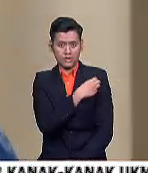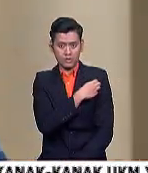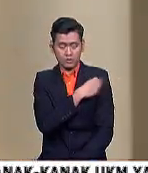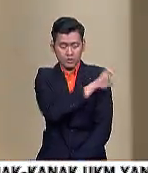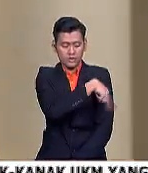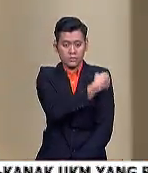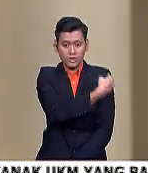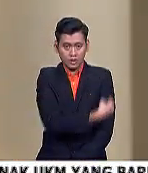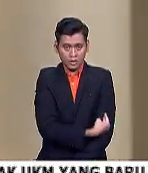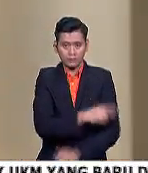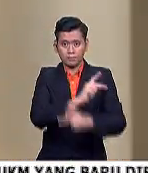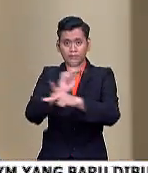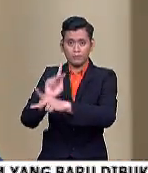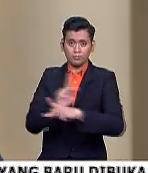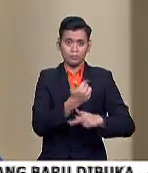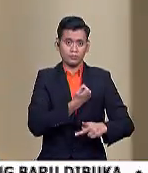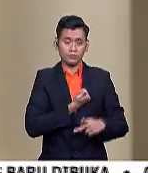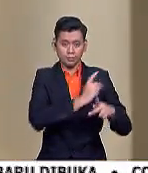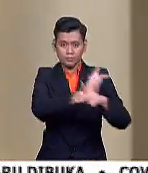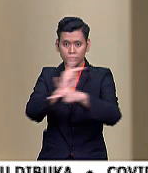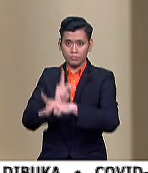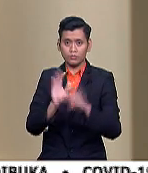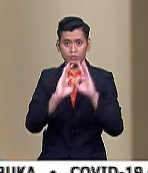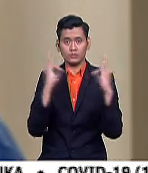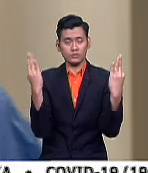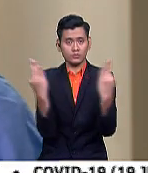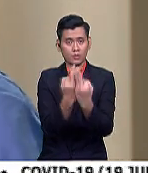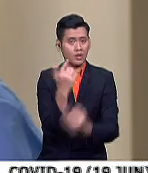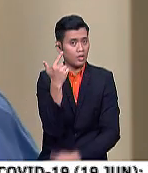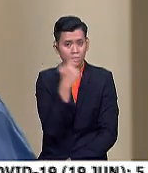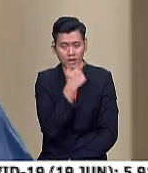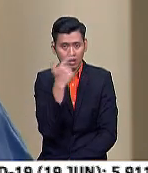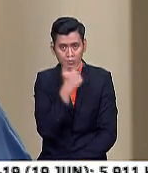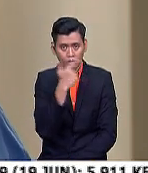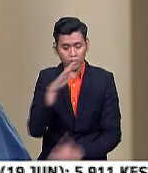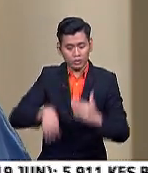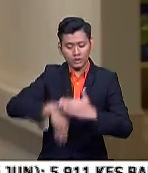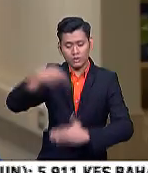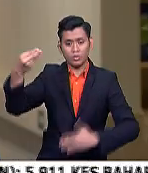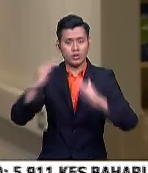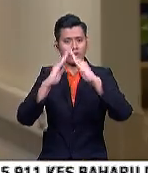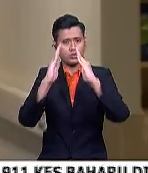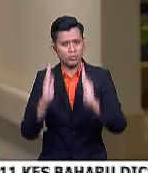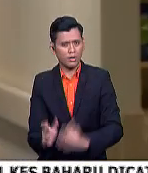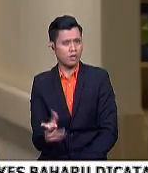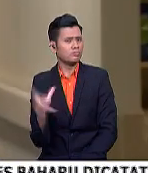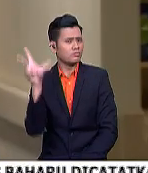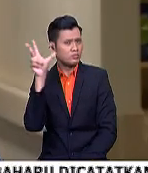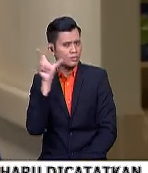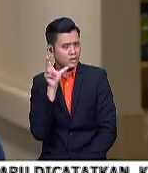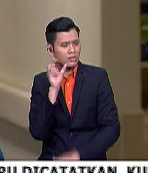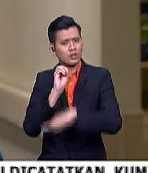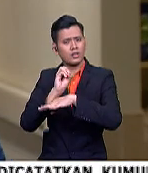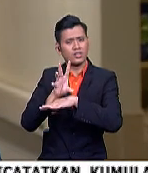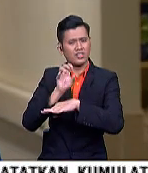Jaga diri, jaga keluarga. Duduk di rumah, jangan ke mana-mana. Pesanan itu mungkin kedengaran remeh, tetapi